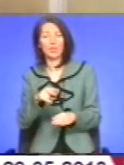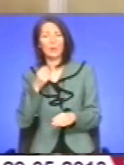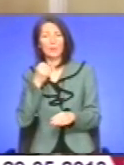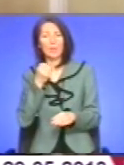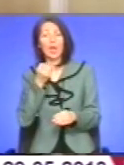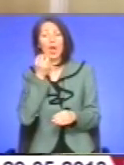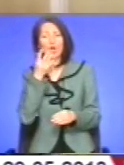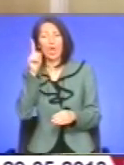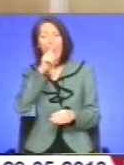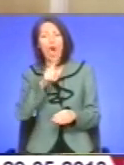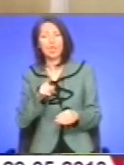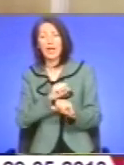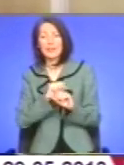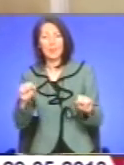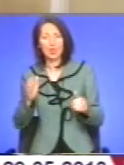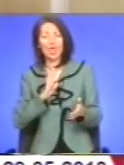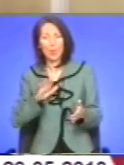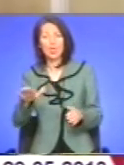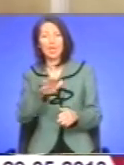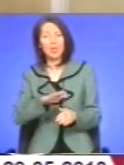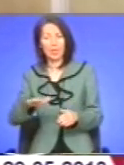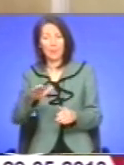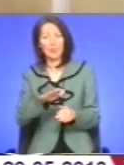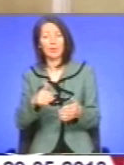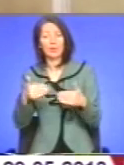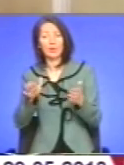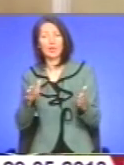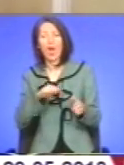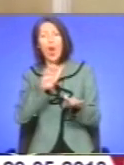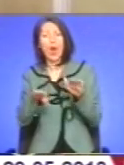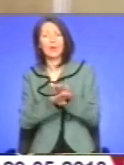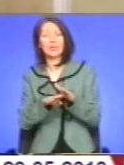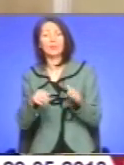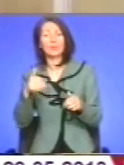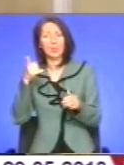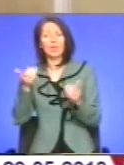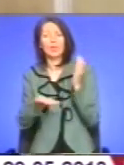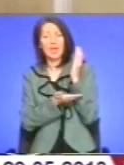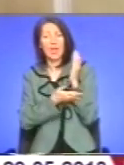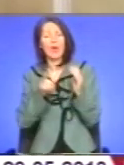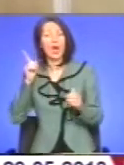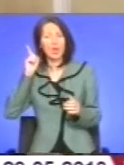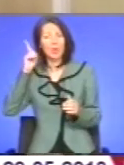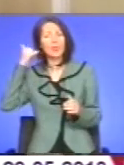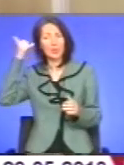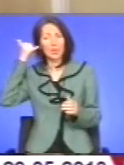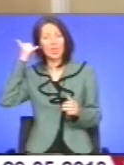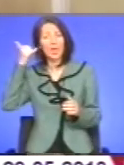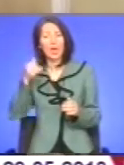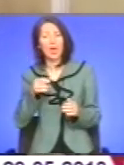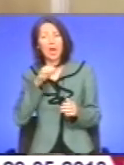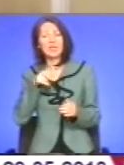на відкритій території, ховатись під високі дерева, користуватись мобільним телефоном. Зауважте, що